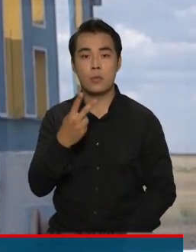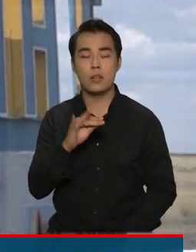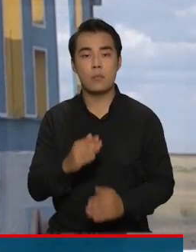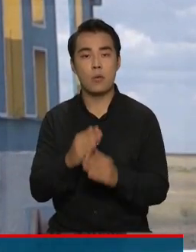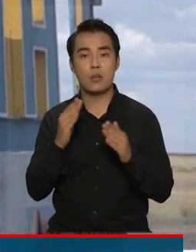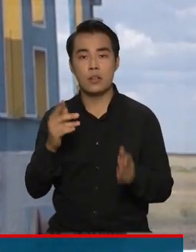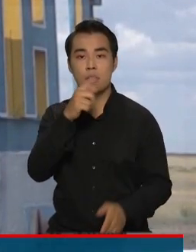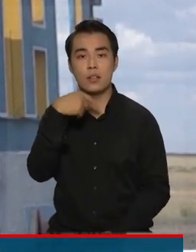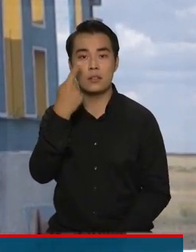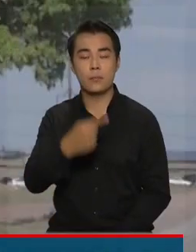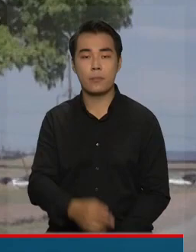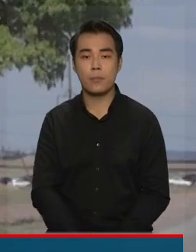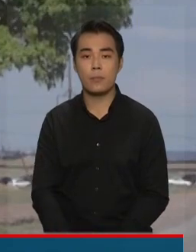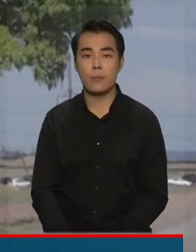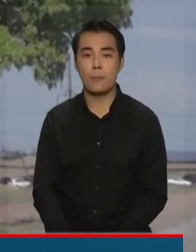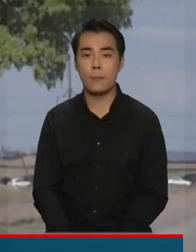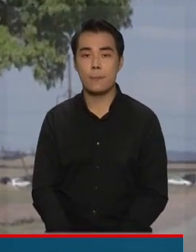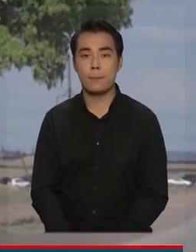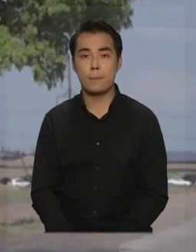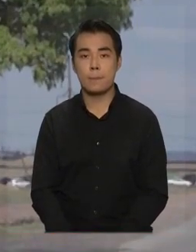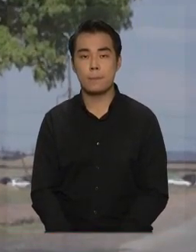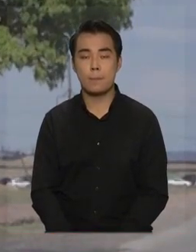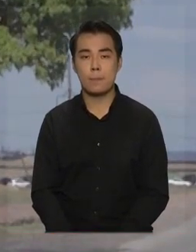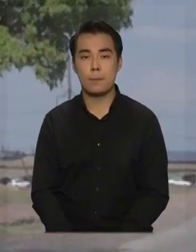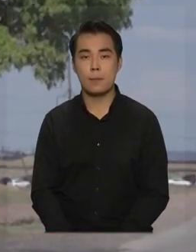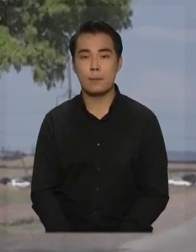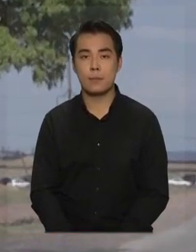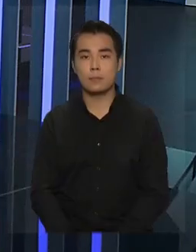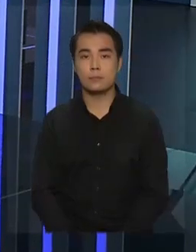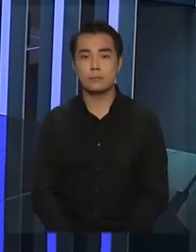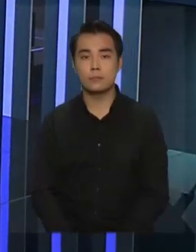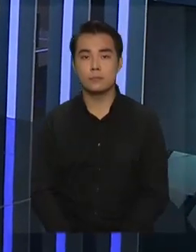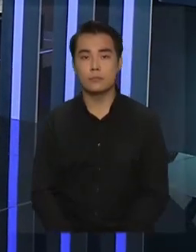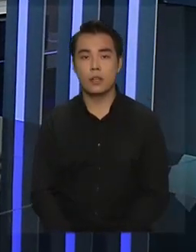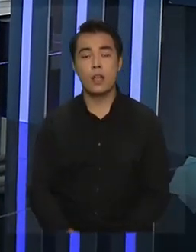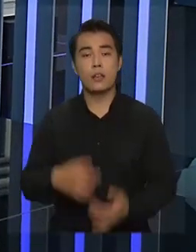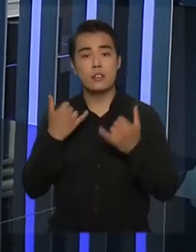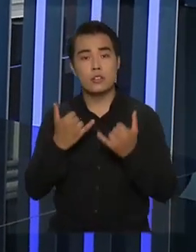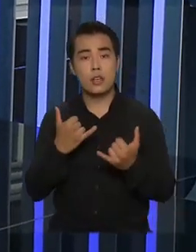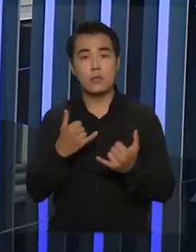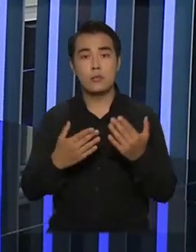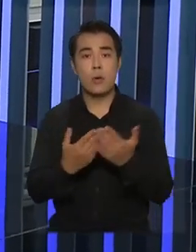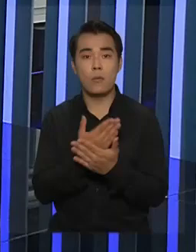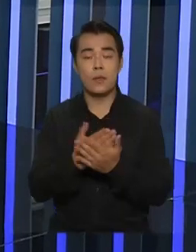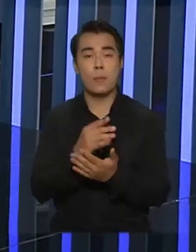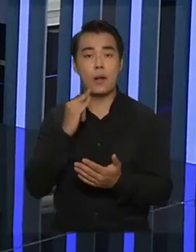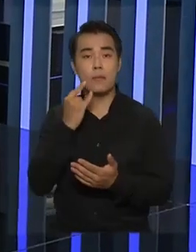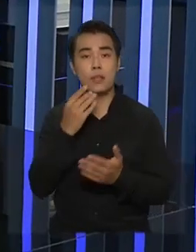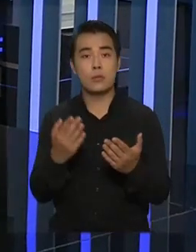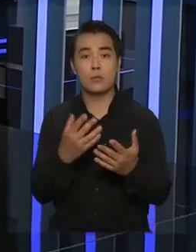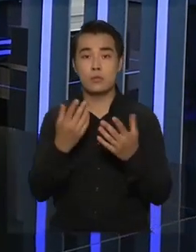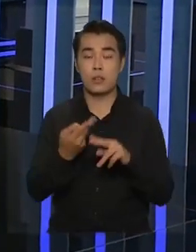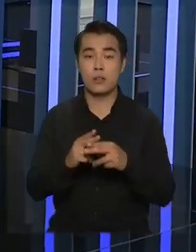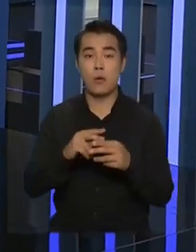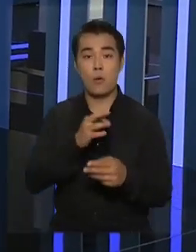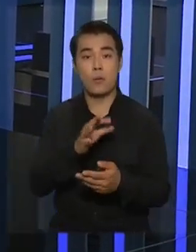более лиц». Любовь Облачкина, Жибек Жолы, Карагандинская область. И сейчас новости из Павлодарской области. Там